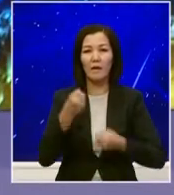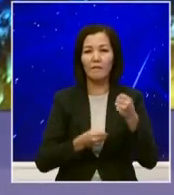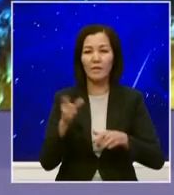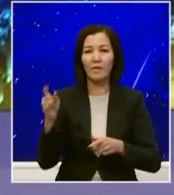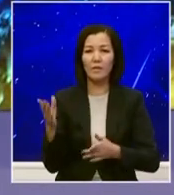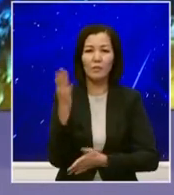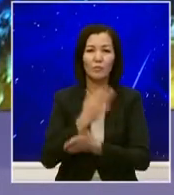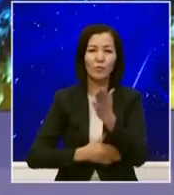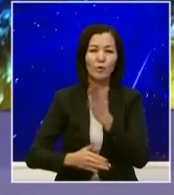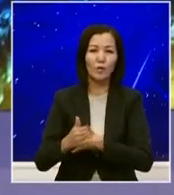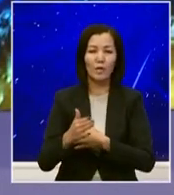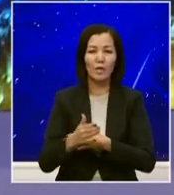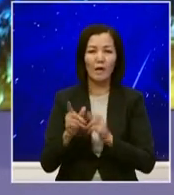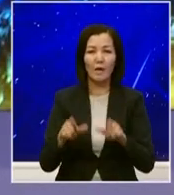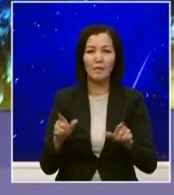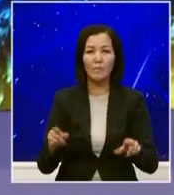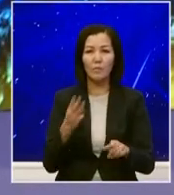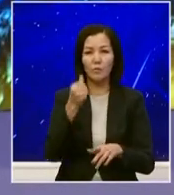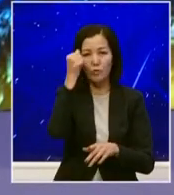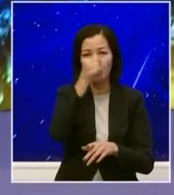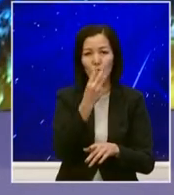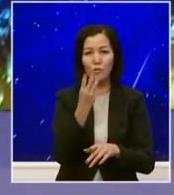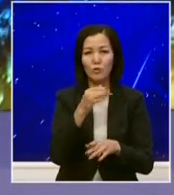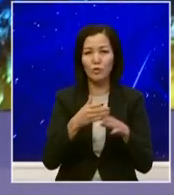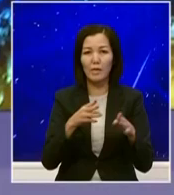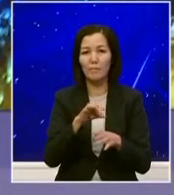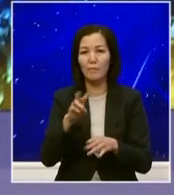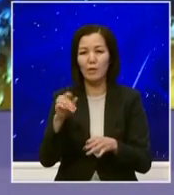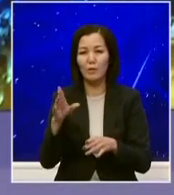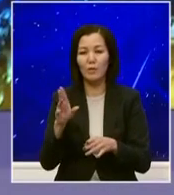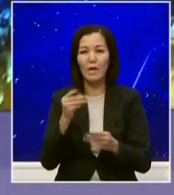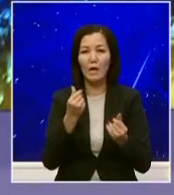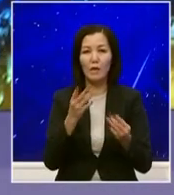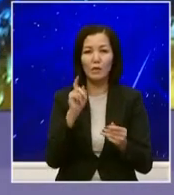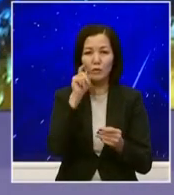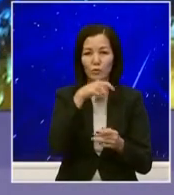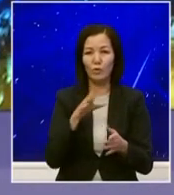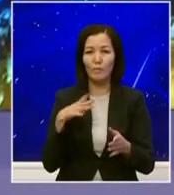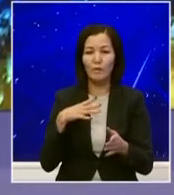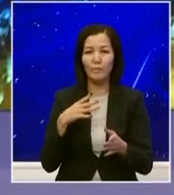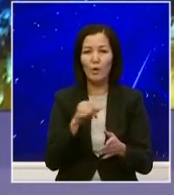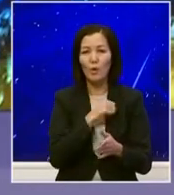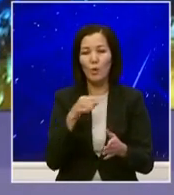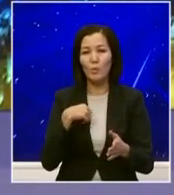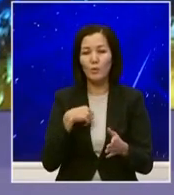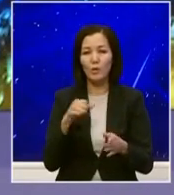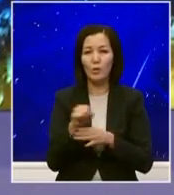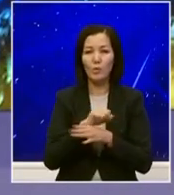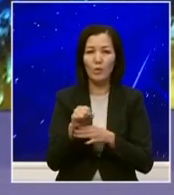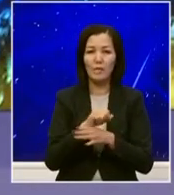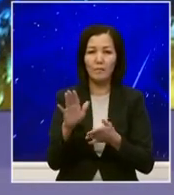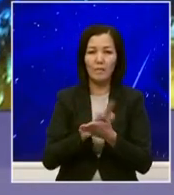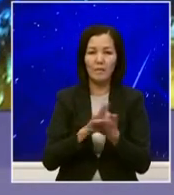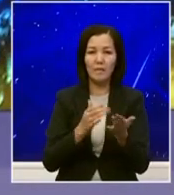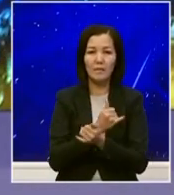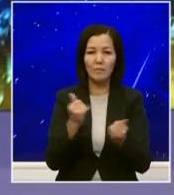мүгедек жандардың 3 жылда 3,5 миллион теңгесін үнемдепті. Олар мүмкіндігі шектеулі азаматтарды өз көліктерімен барар жерлеріне тегін